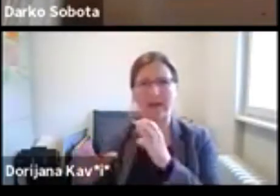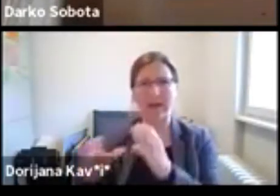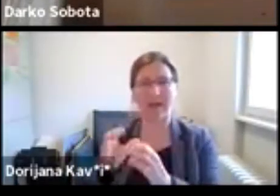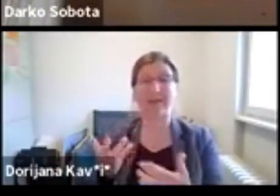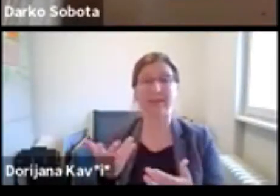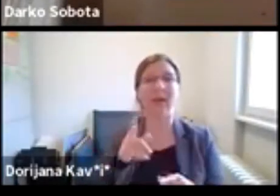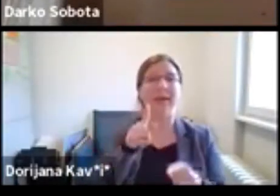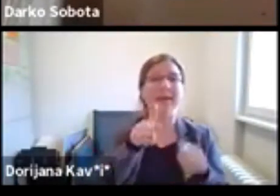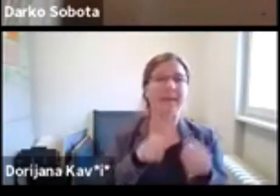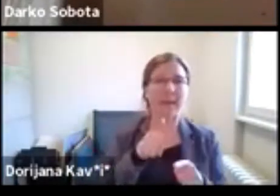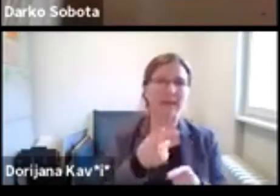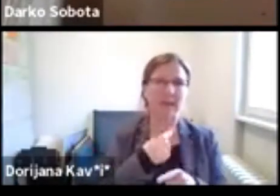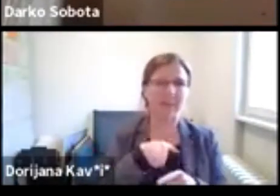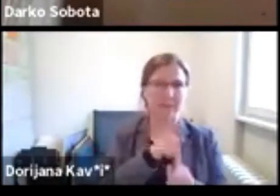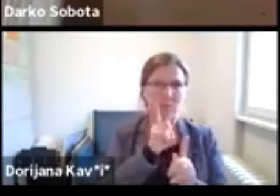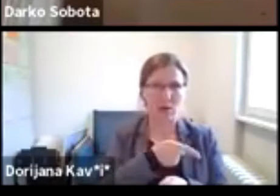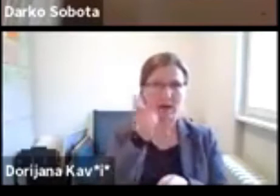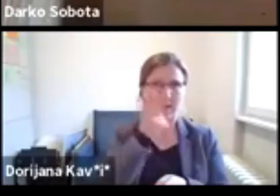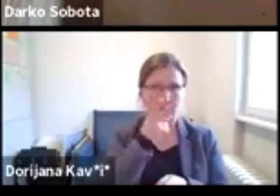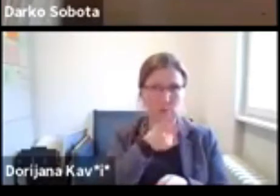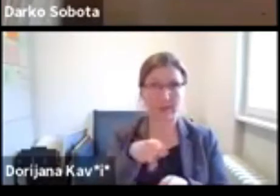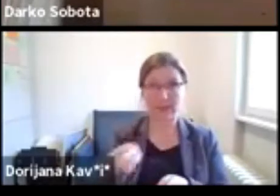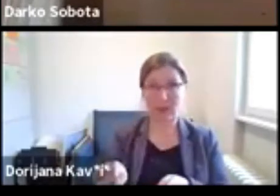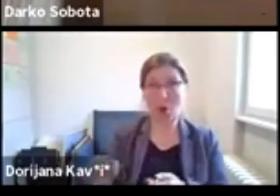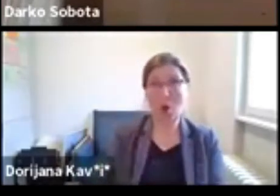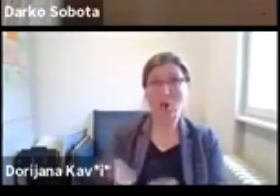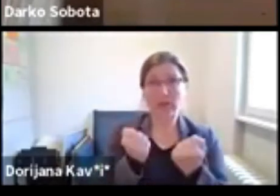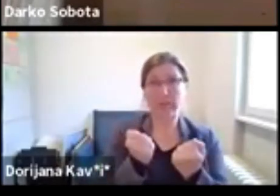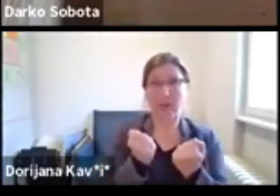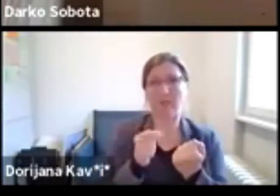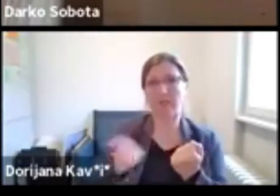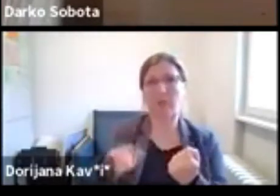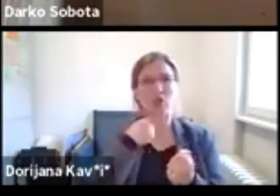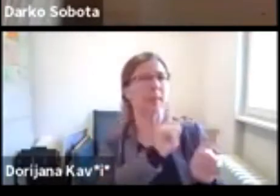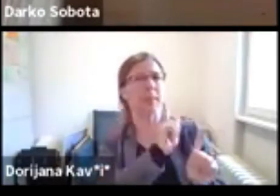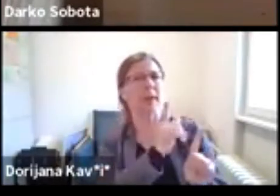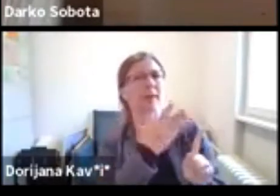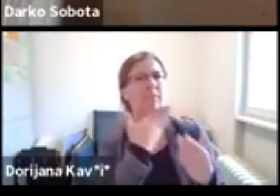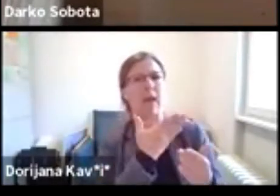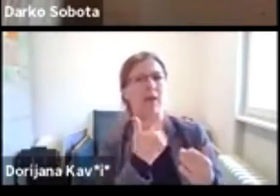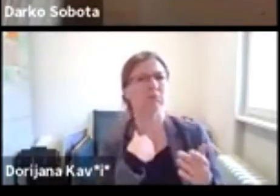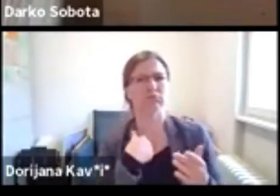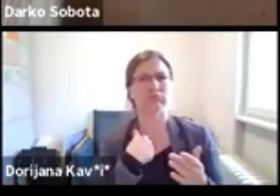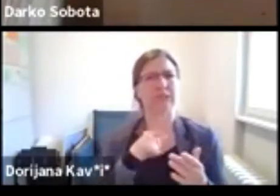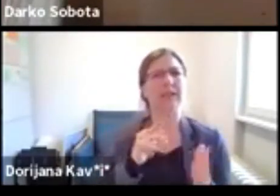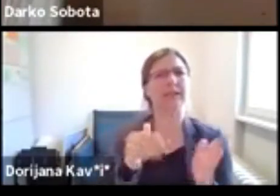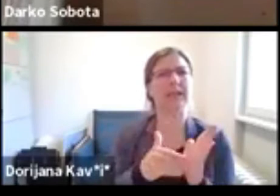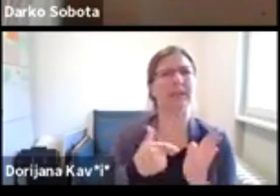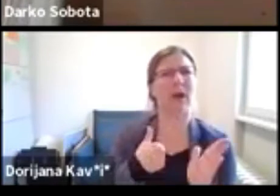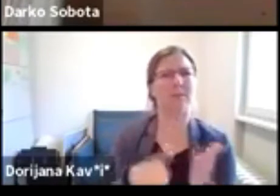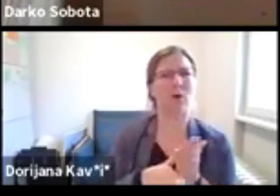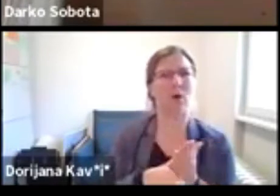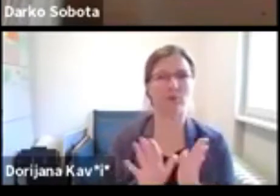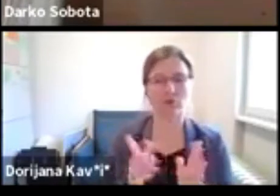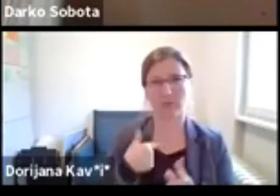treba prihvatiti činjenicu da će osoba možda reći ne, nije mi potrebna, dakle, pomoć, i to treba naprosto poštivati. Ne smijemo